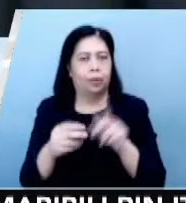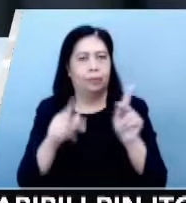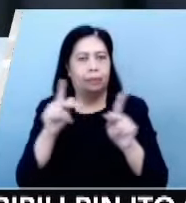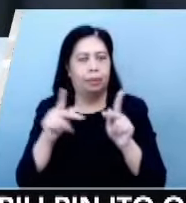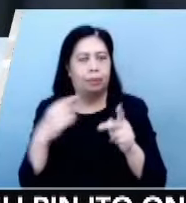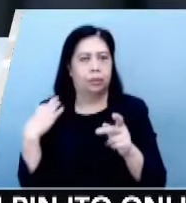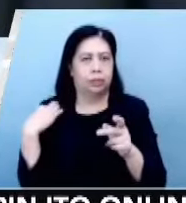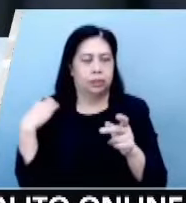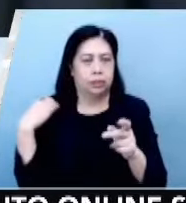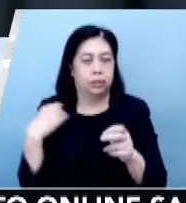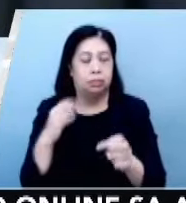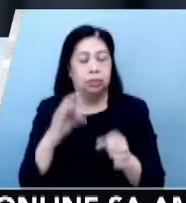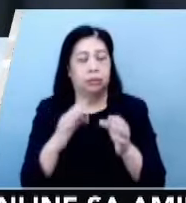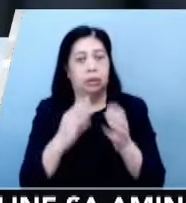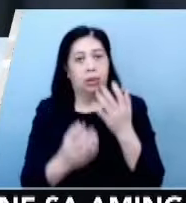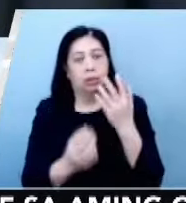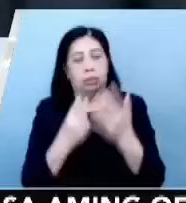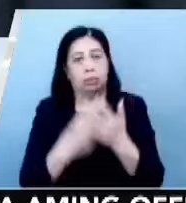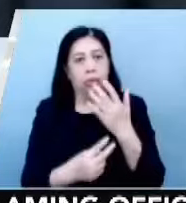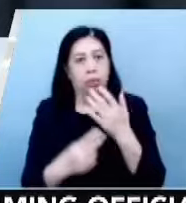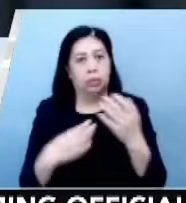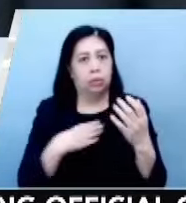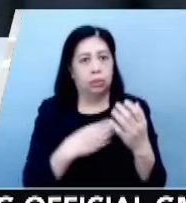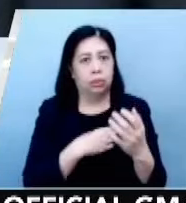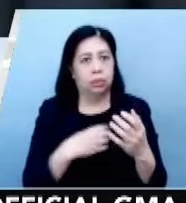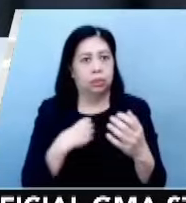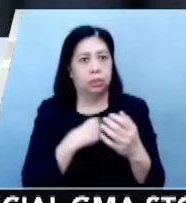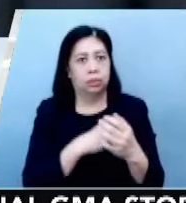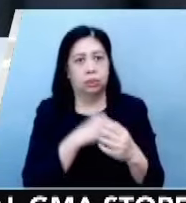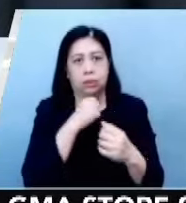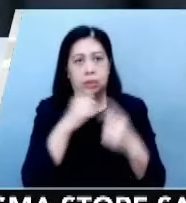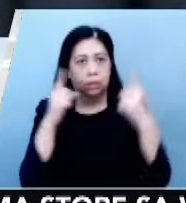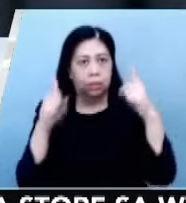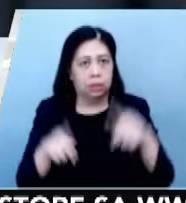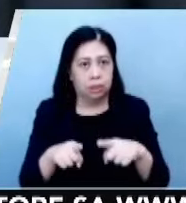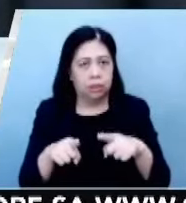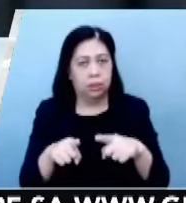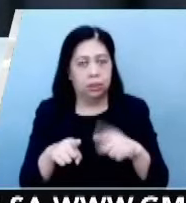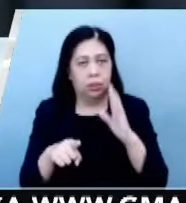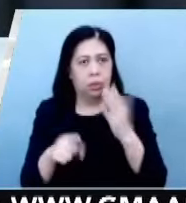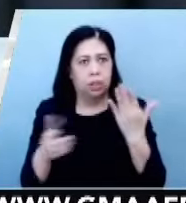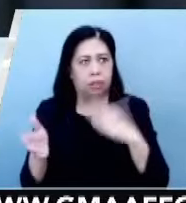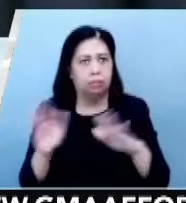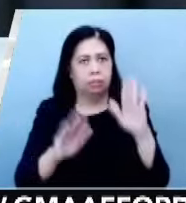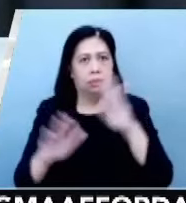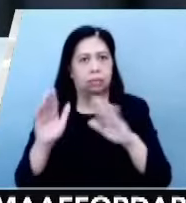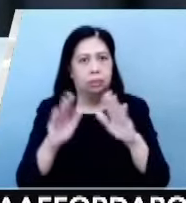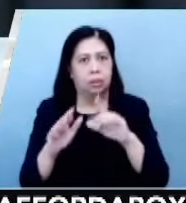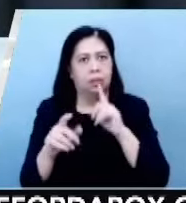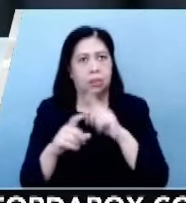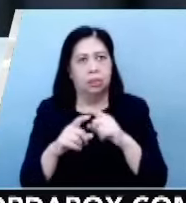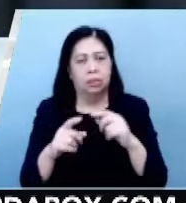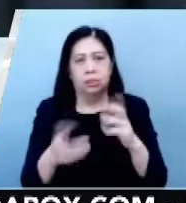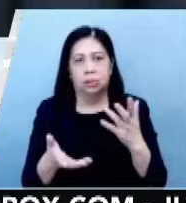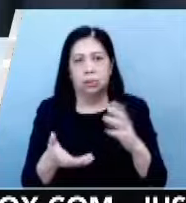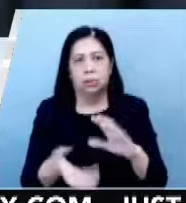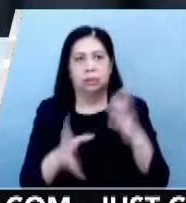houses do not agree and we have a constitutional crisis, talaga magkakaroon tayo ng ano rito, ng deadlock.